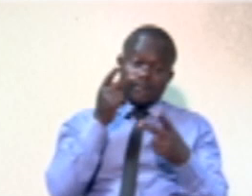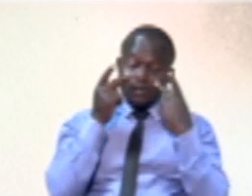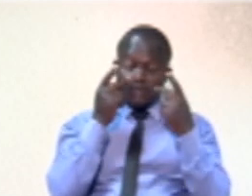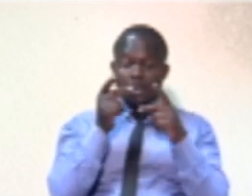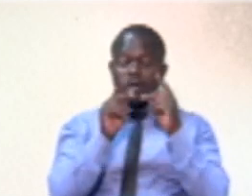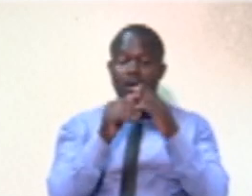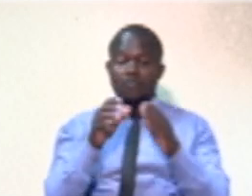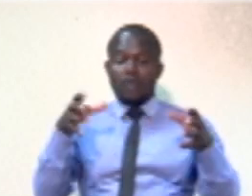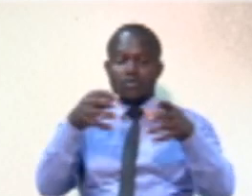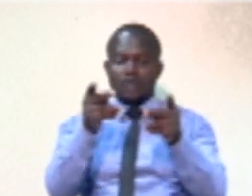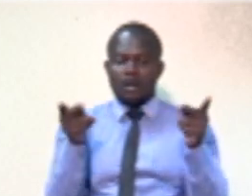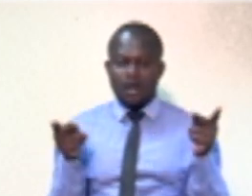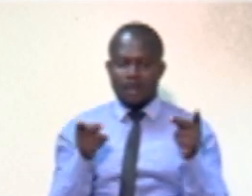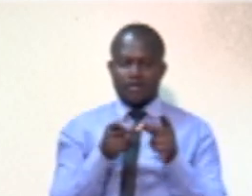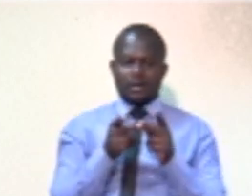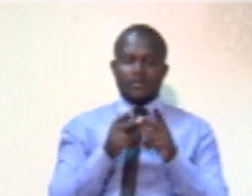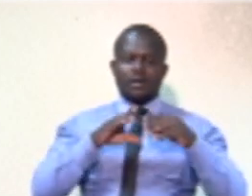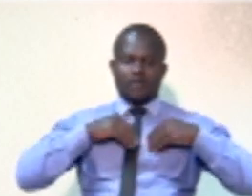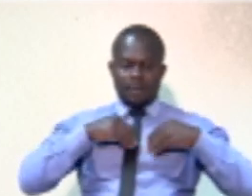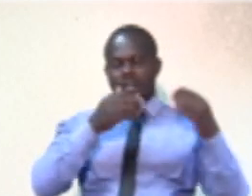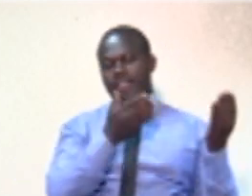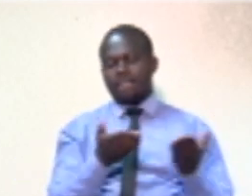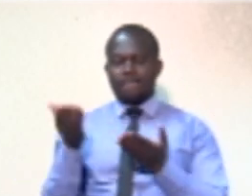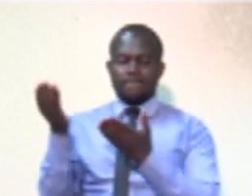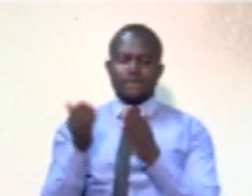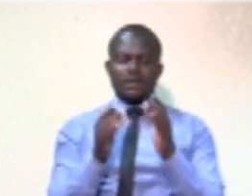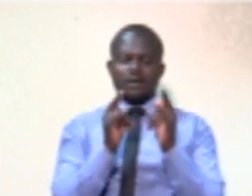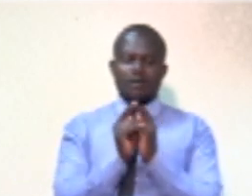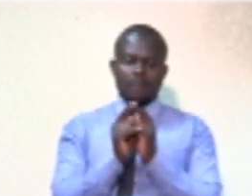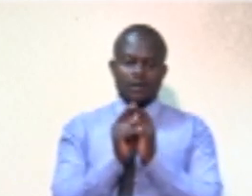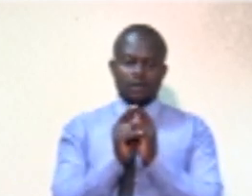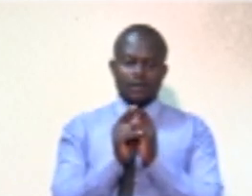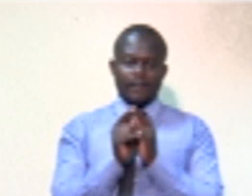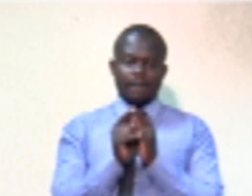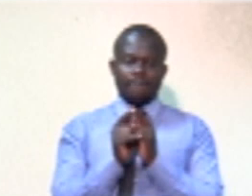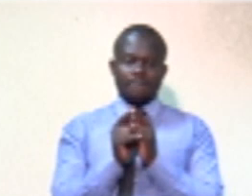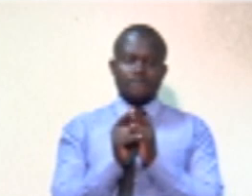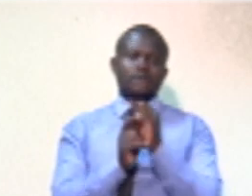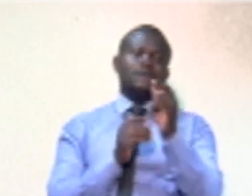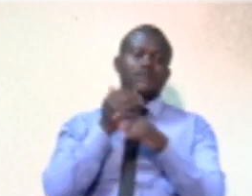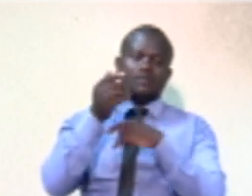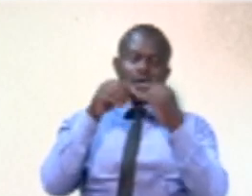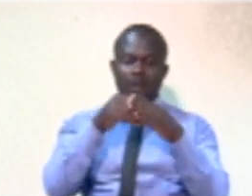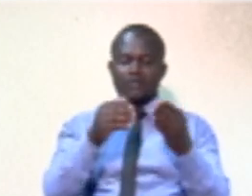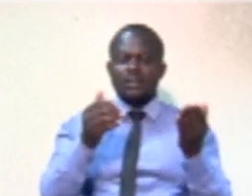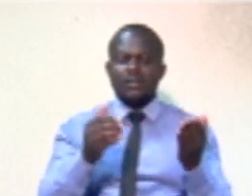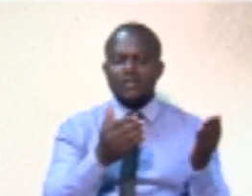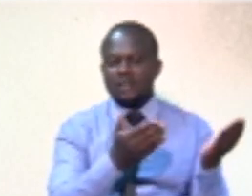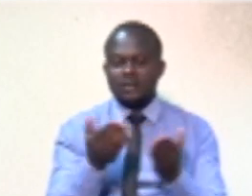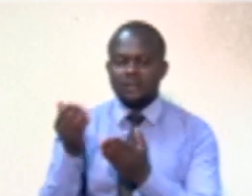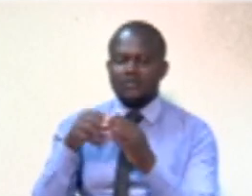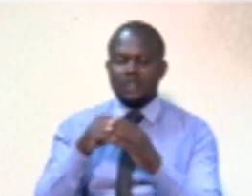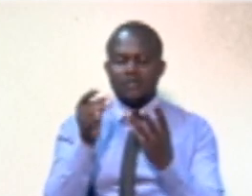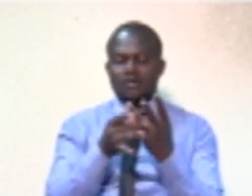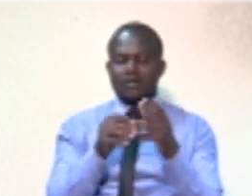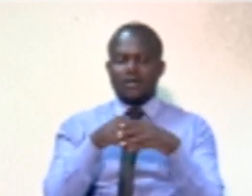bahurira ahantu haba hemewe kuba hakwakira inama bakaza kuhinduramo na reception bari mu bukwe kandi